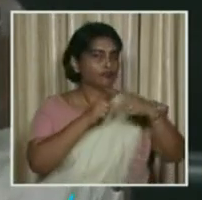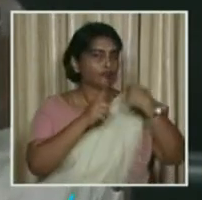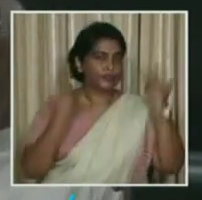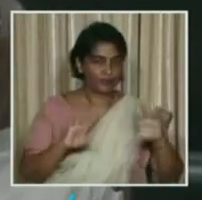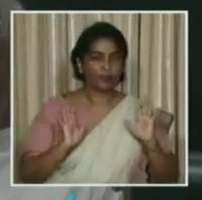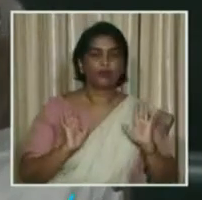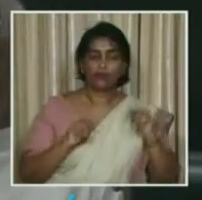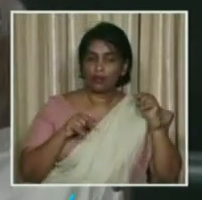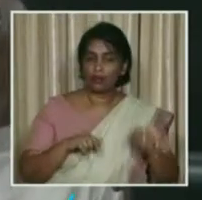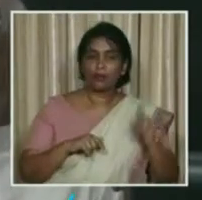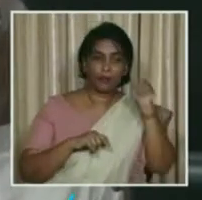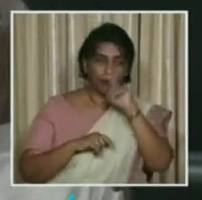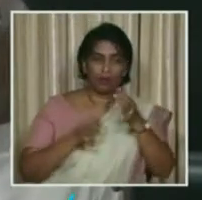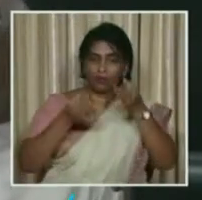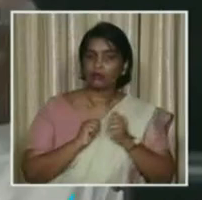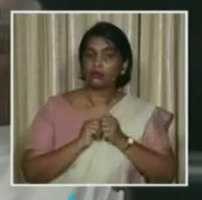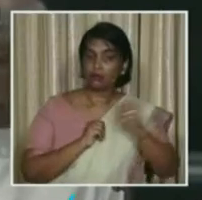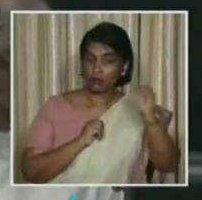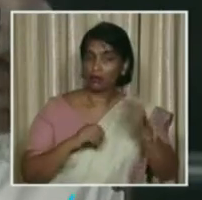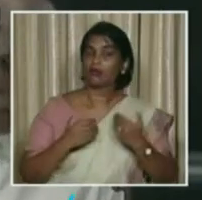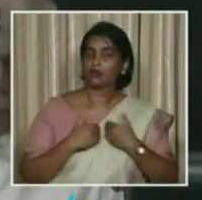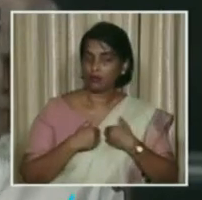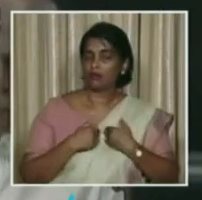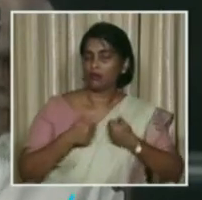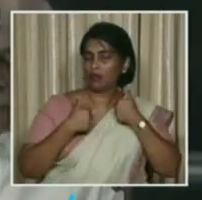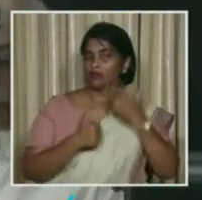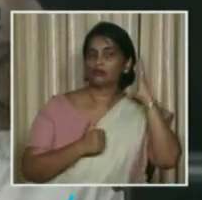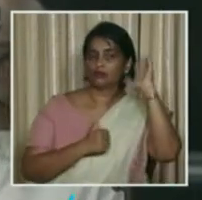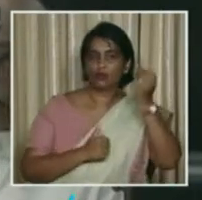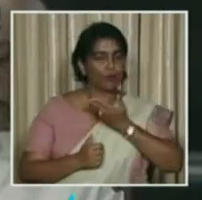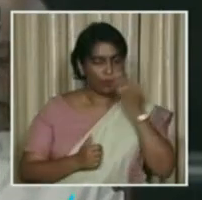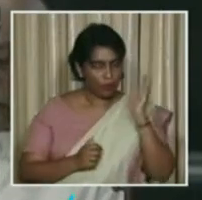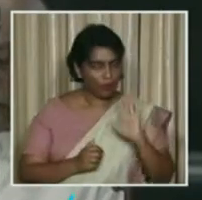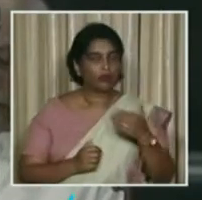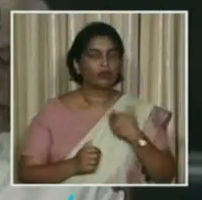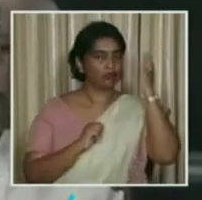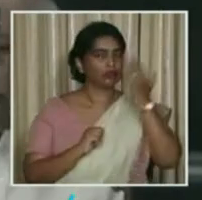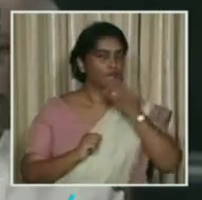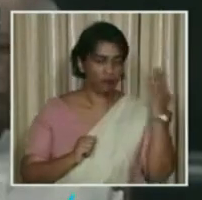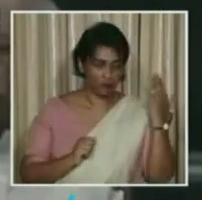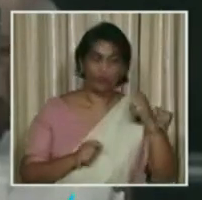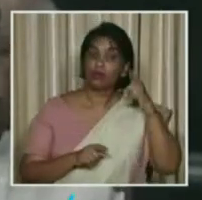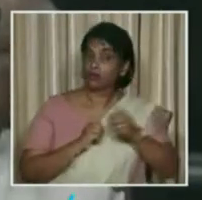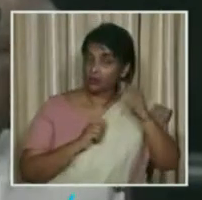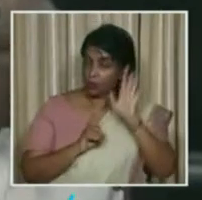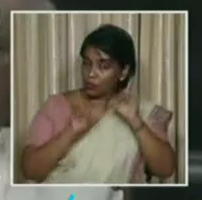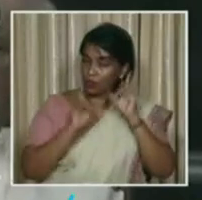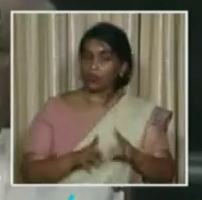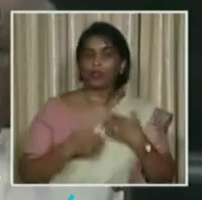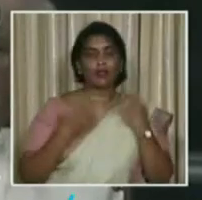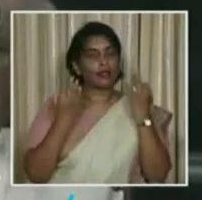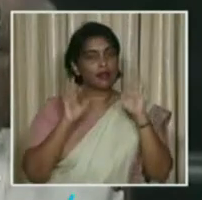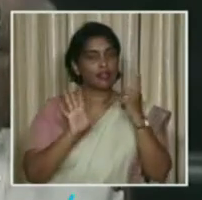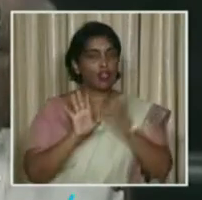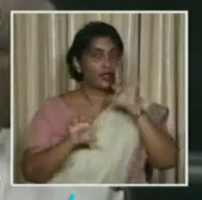කළ යුතුයි. මේ මාර්ගයේ නිවැරදිව ඉදිරියට ගියොත් අපට ඒ තත්ත්වය උදා කර ගන්නට පුළුවන් බව මට විශ්වාසයි. ඒ මාර්ගයේ ගියොත් නිදහසින්